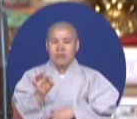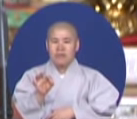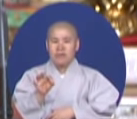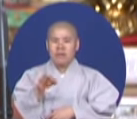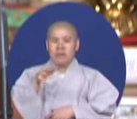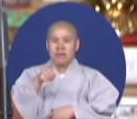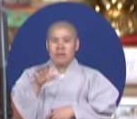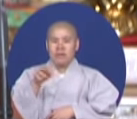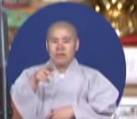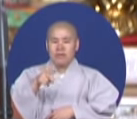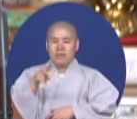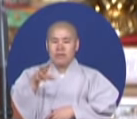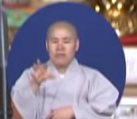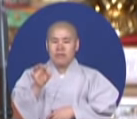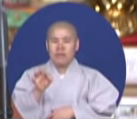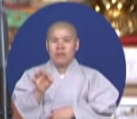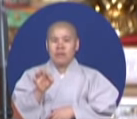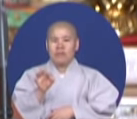도량